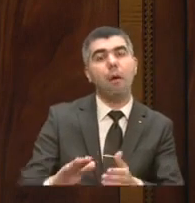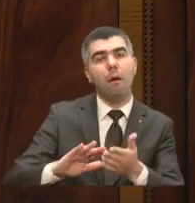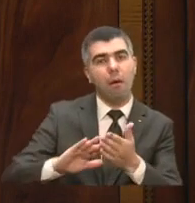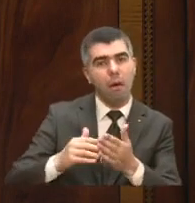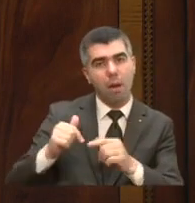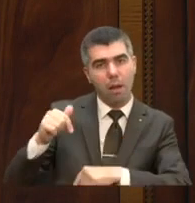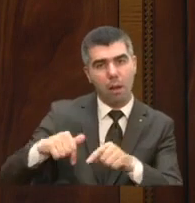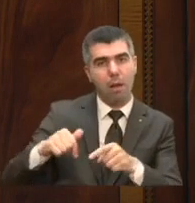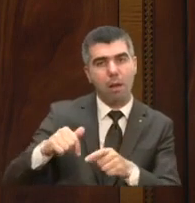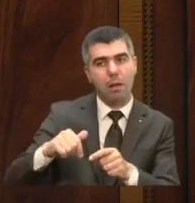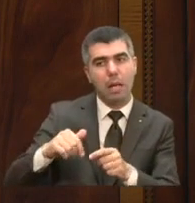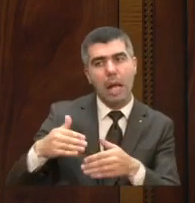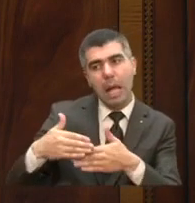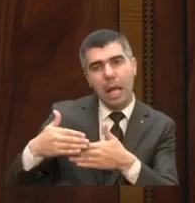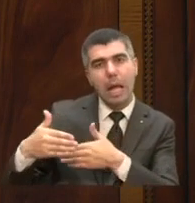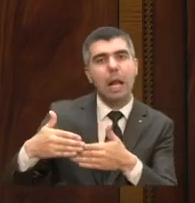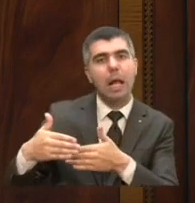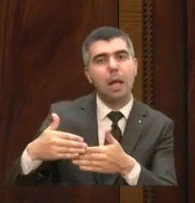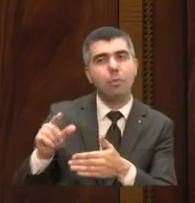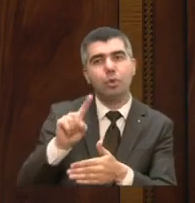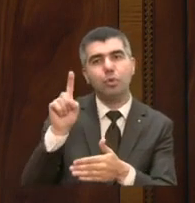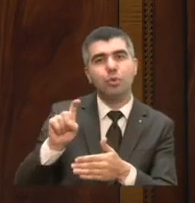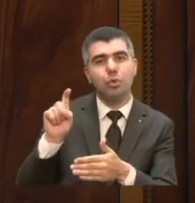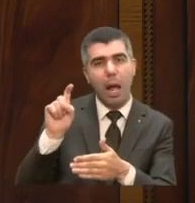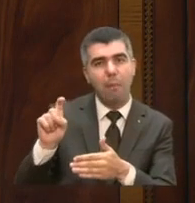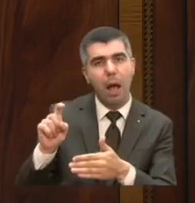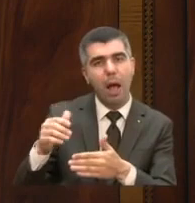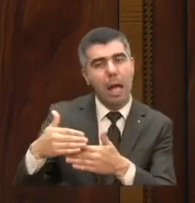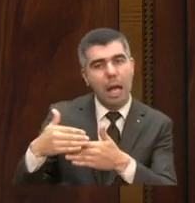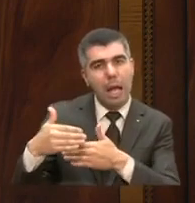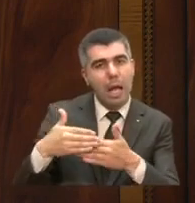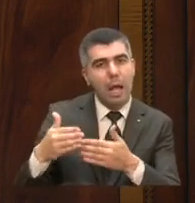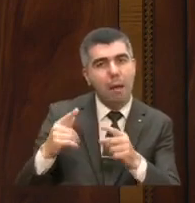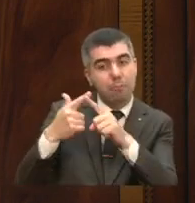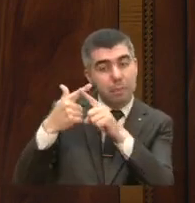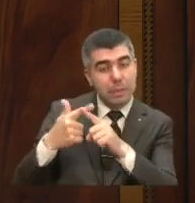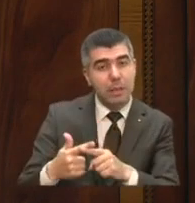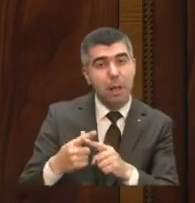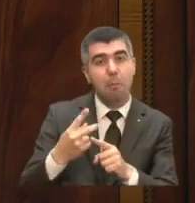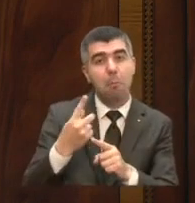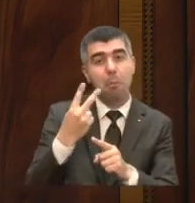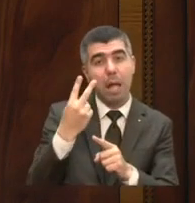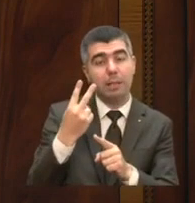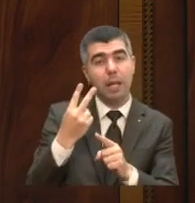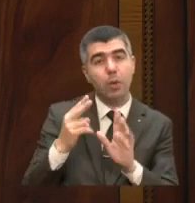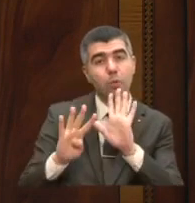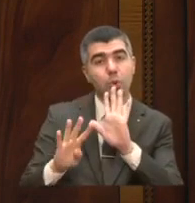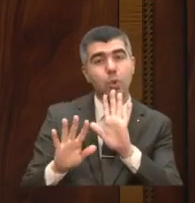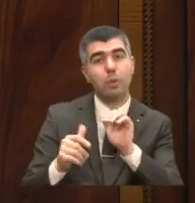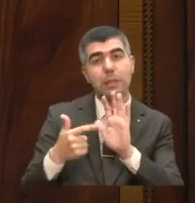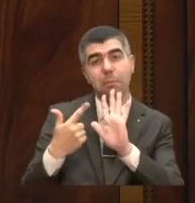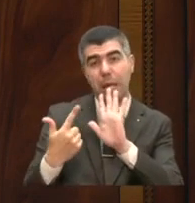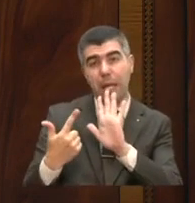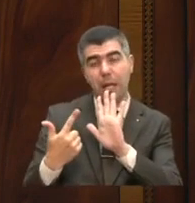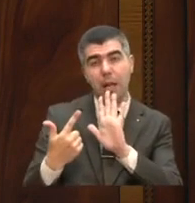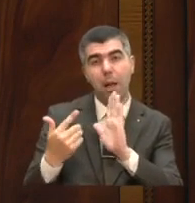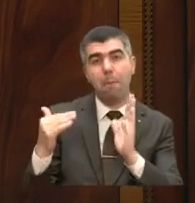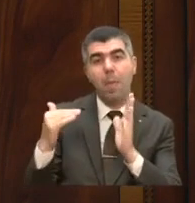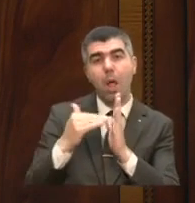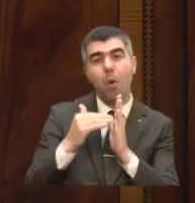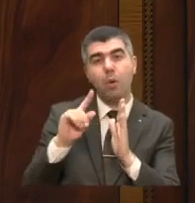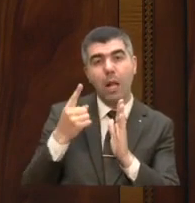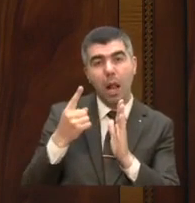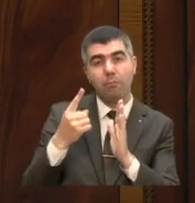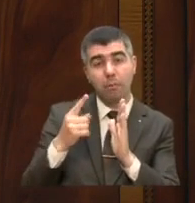ديال الدواوير اللي موجودة في مناطق أخرى بواحد الغلاف ديال 279 مليون ديال الدرهم، وهذه كلها مشاريع